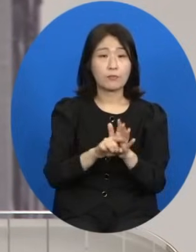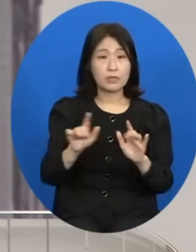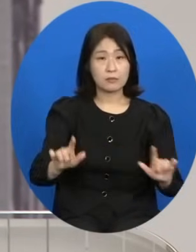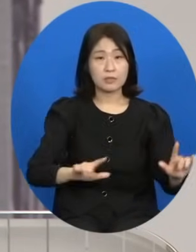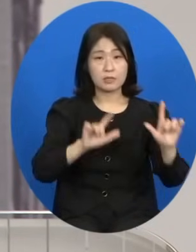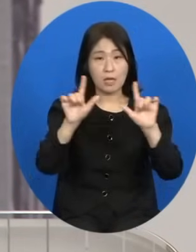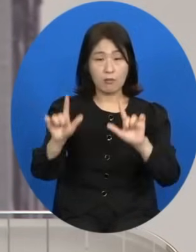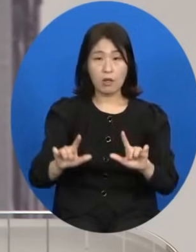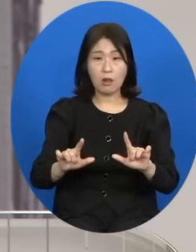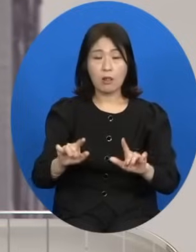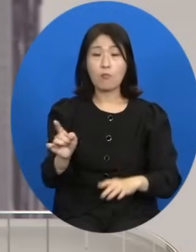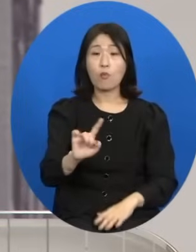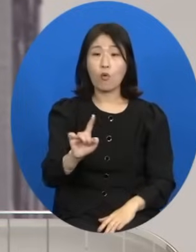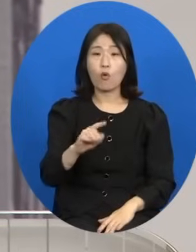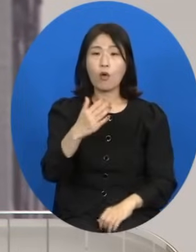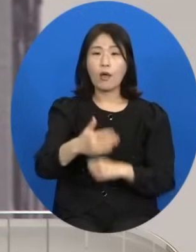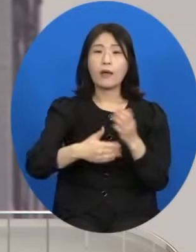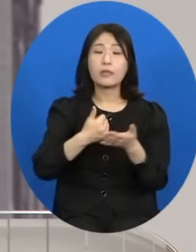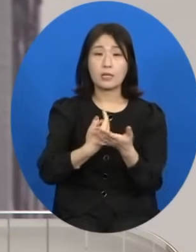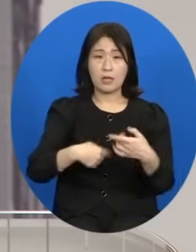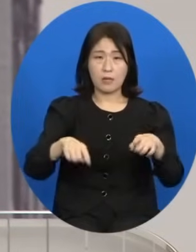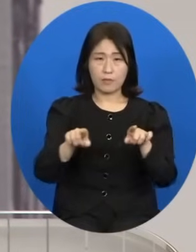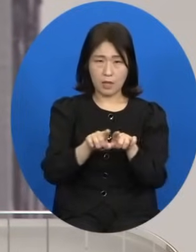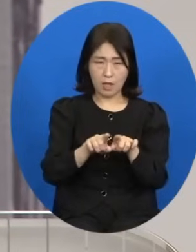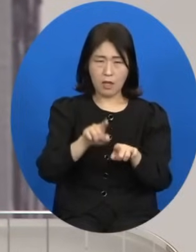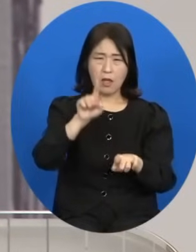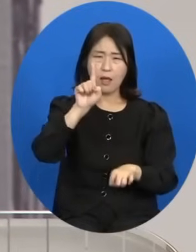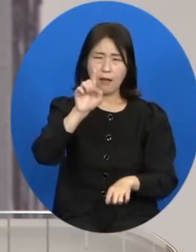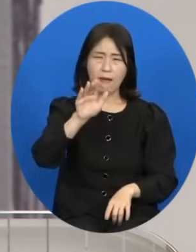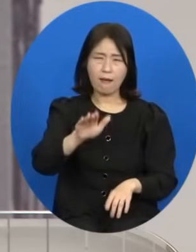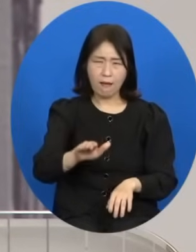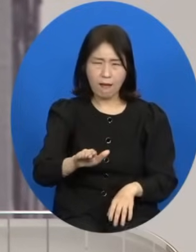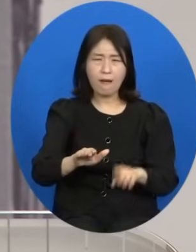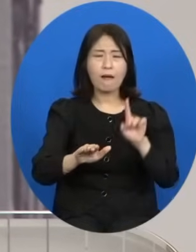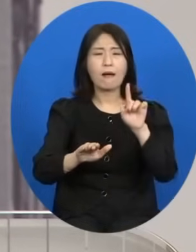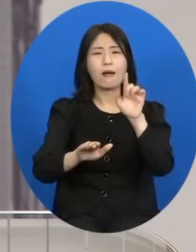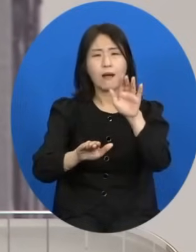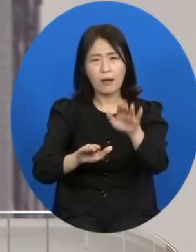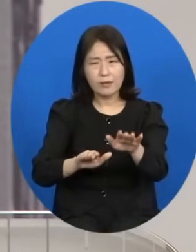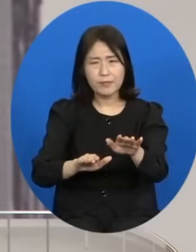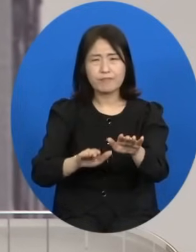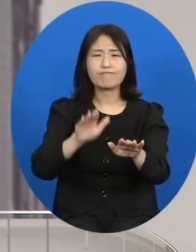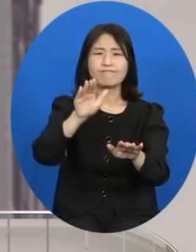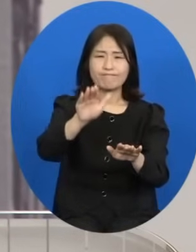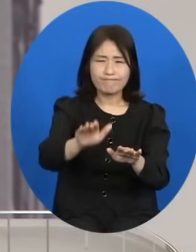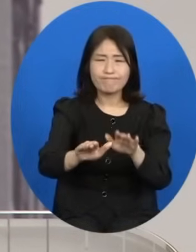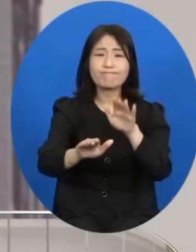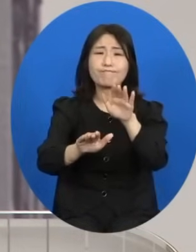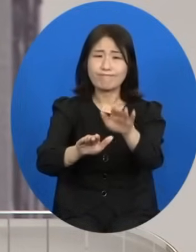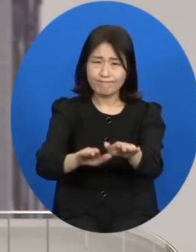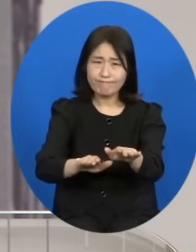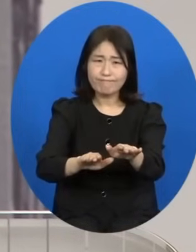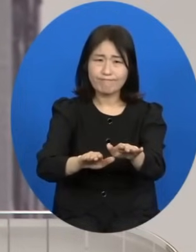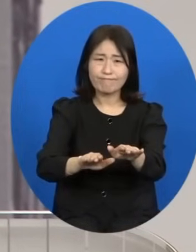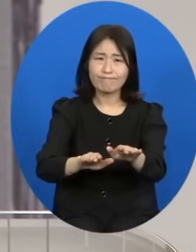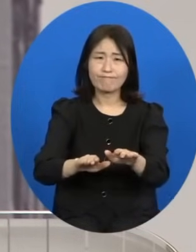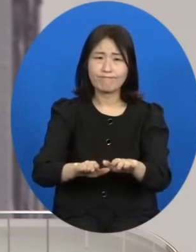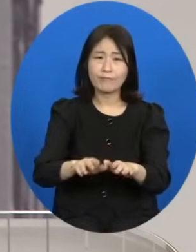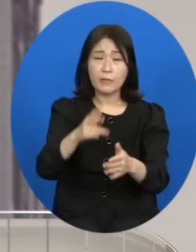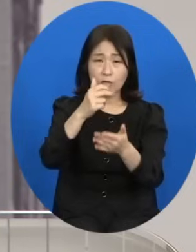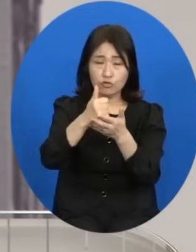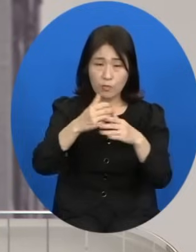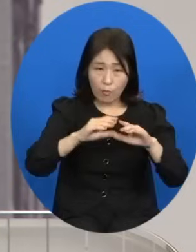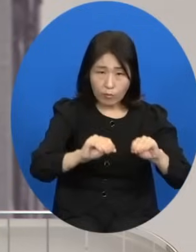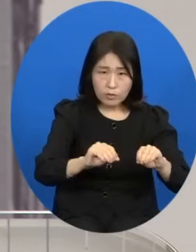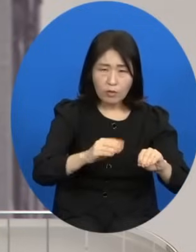하나님과 함께 한 걸음 한걸음 한걸음 걷는 거예요 주님이 가시다가 멈추면